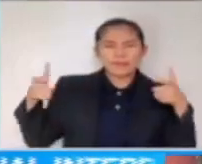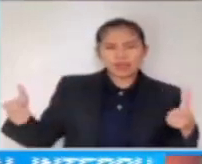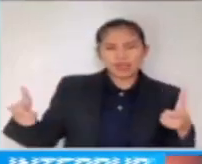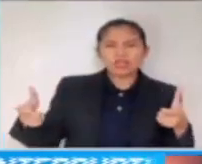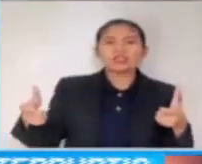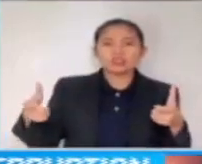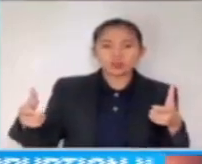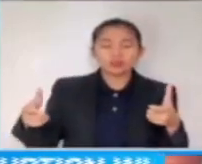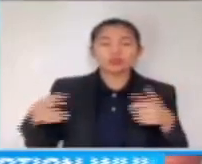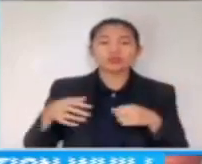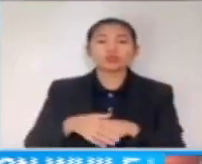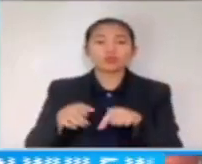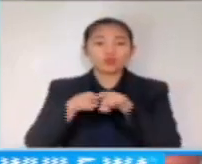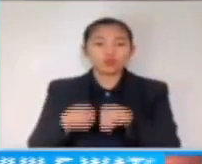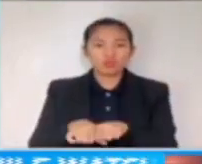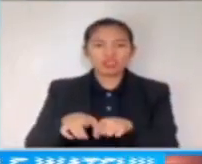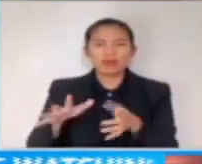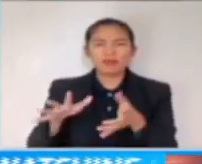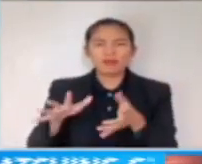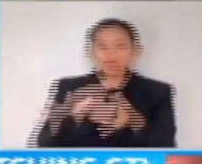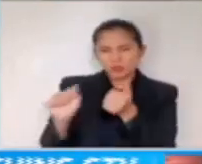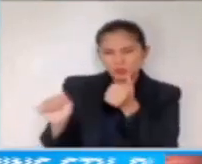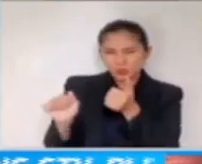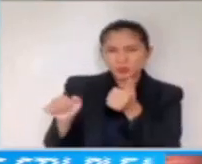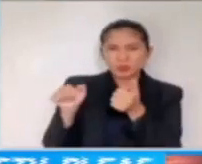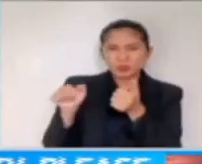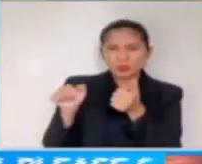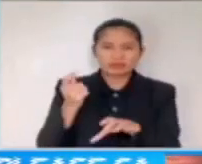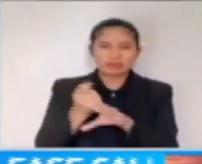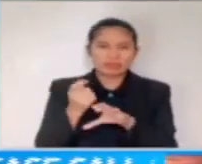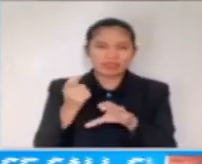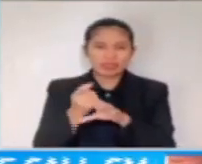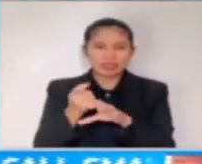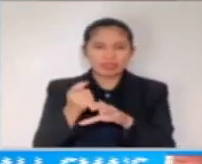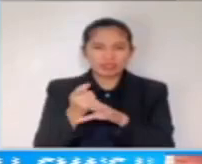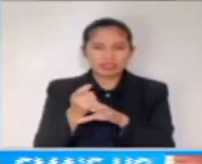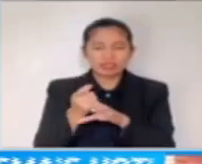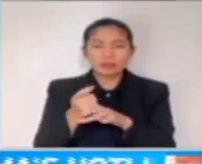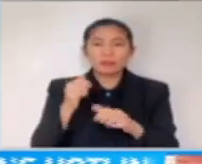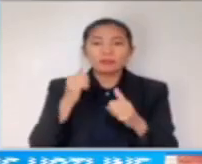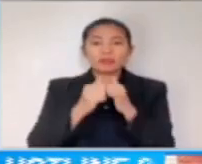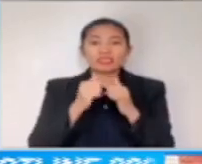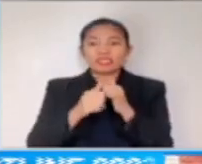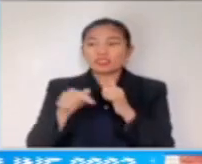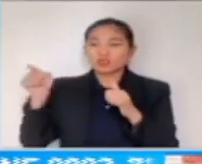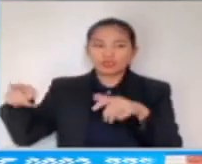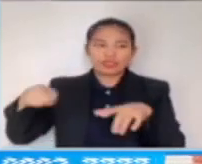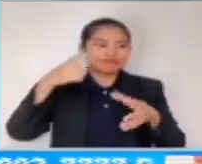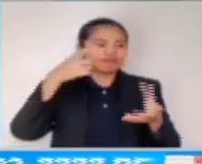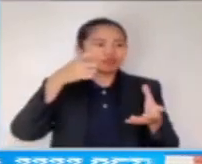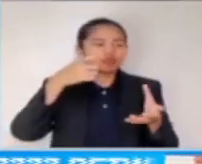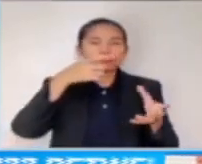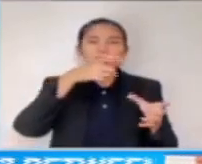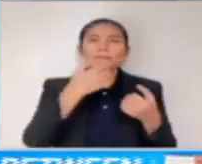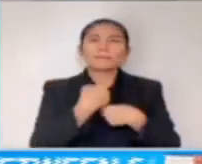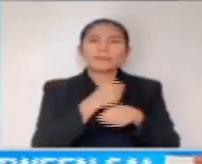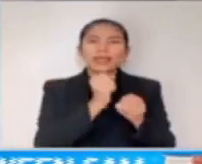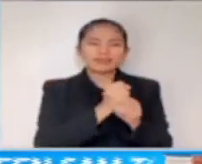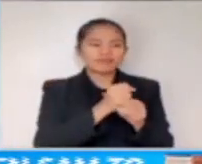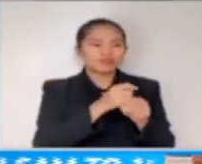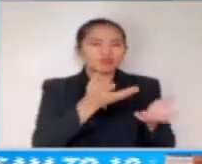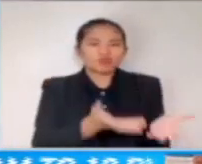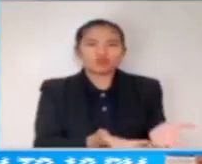tractor head, kaya hindi basta maisut yung tinidor ng forklift na siyang mag-aangat ito. Hindi